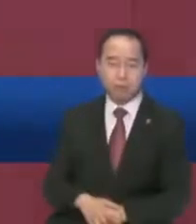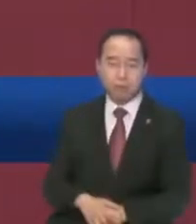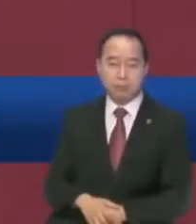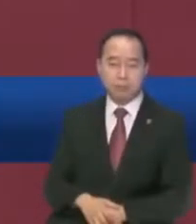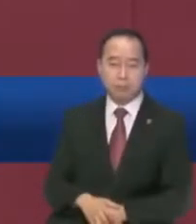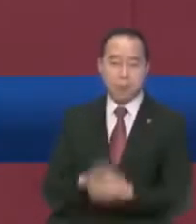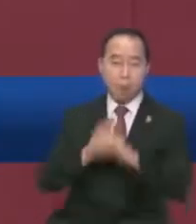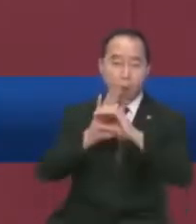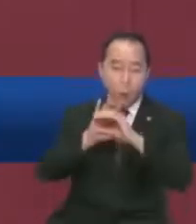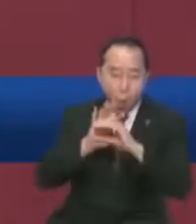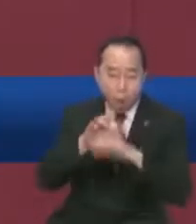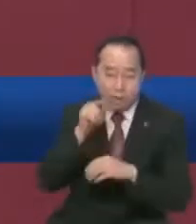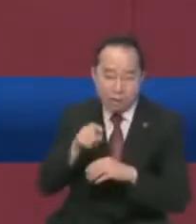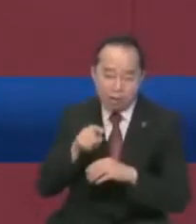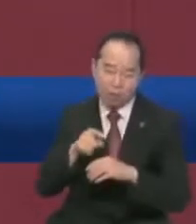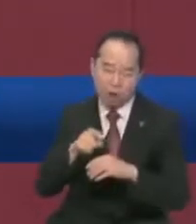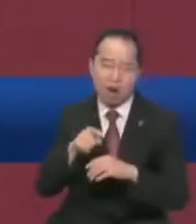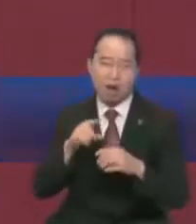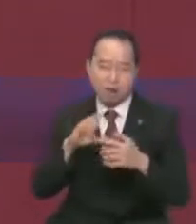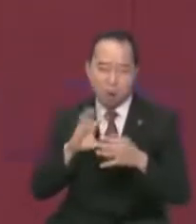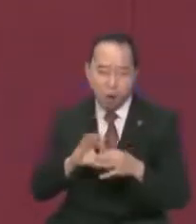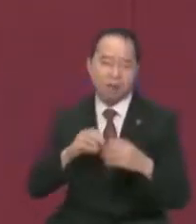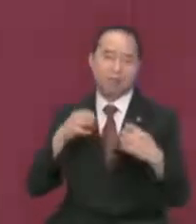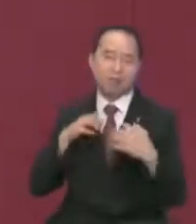코로나19와의 전쟁도 그렇습니다.